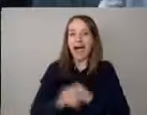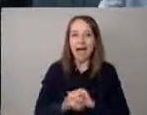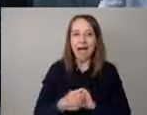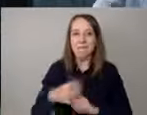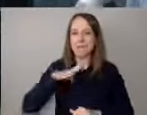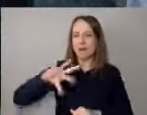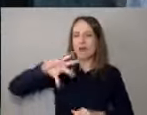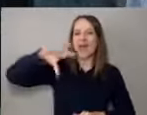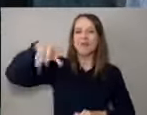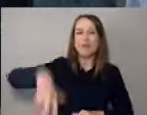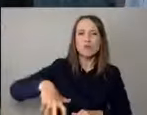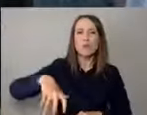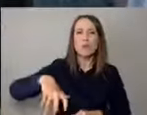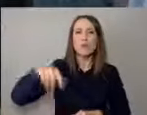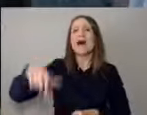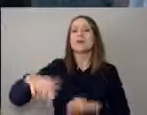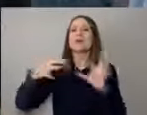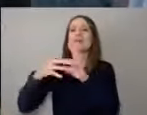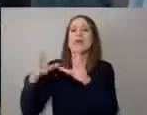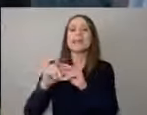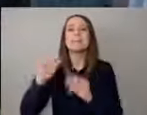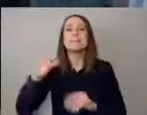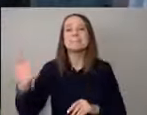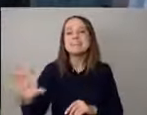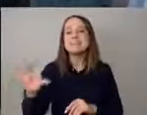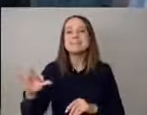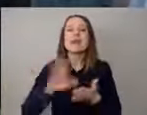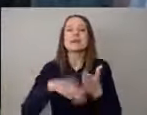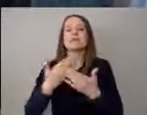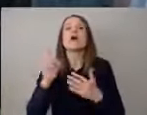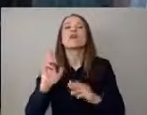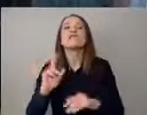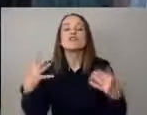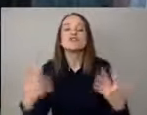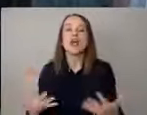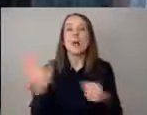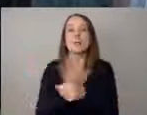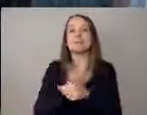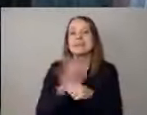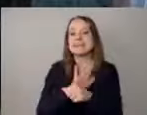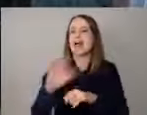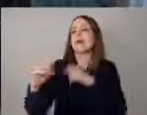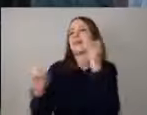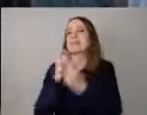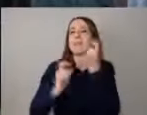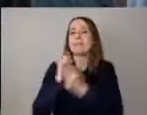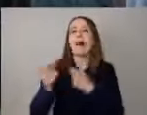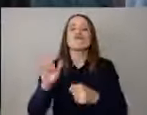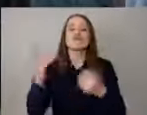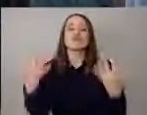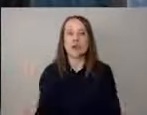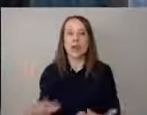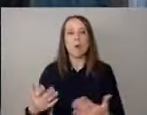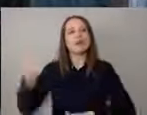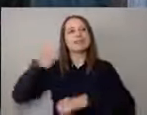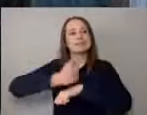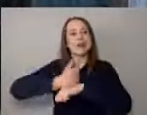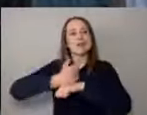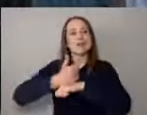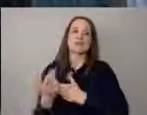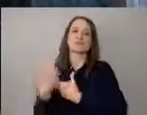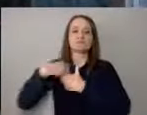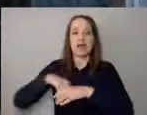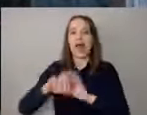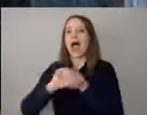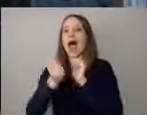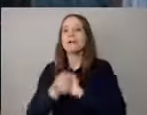interesu powiązaną z PiS-em. Z kimś, kto chciał robić biznes, z kimś, kto chciał zająć stanowisko, z kimś, kto chciał po prostu wyrzucić ich z